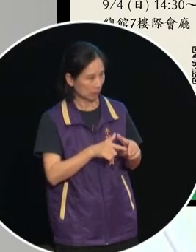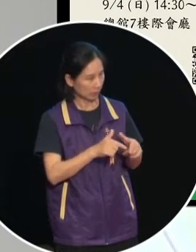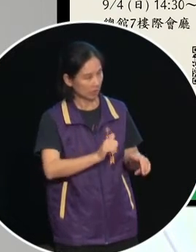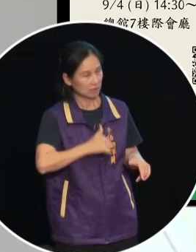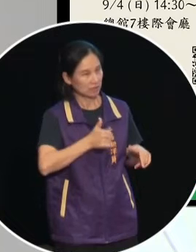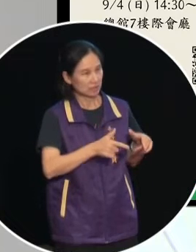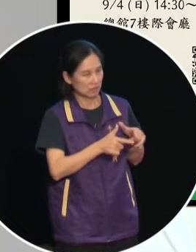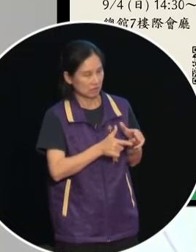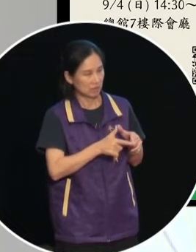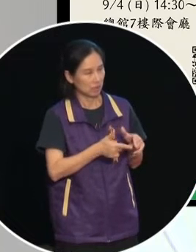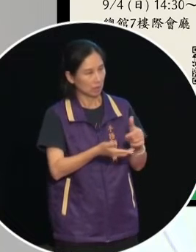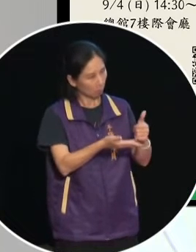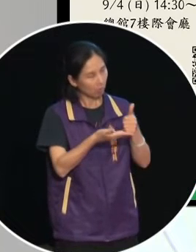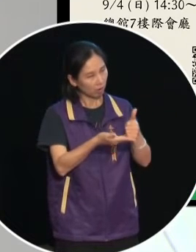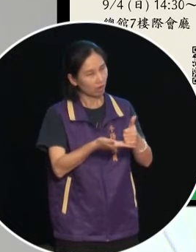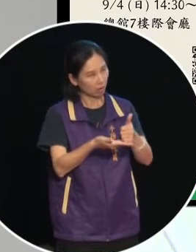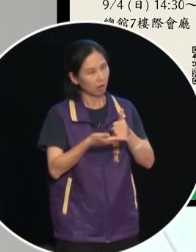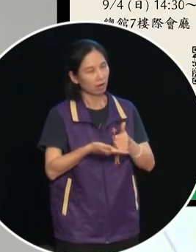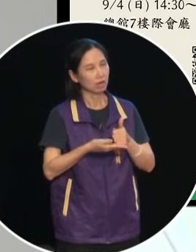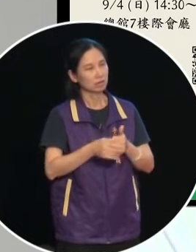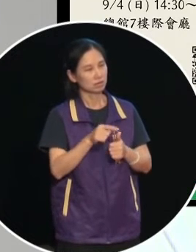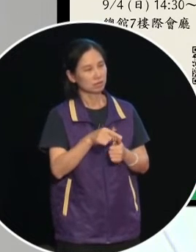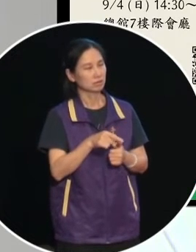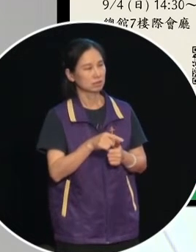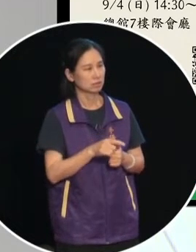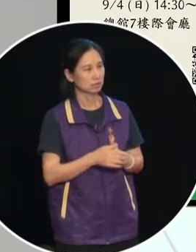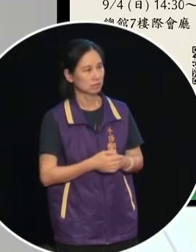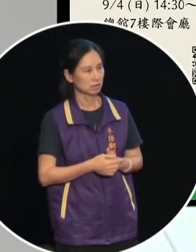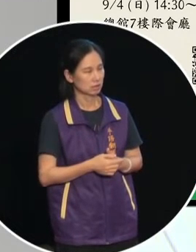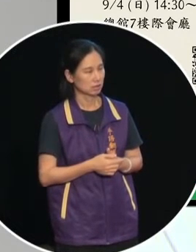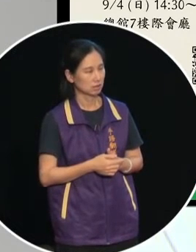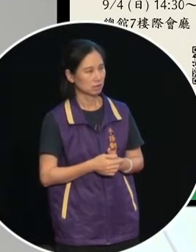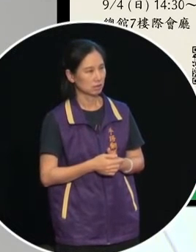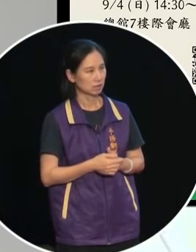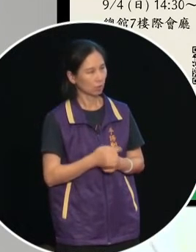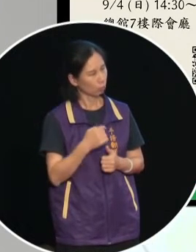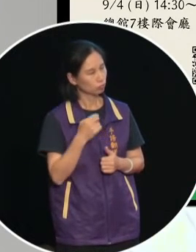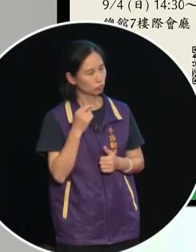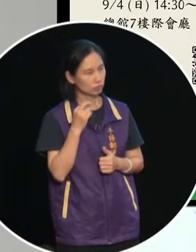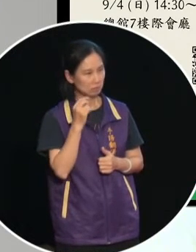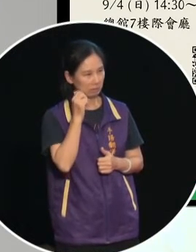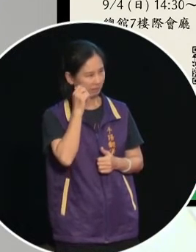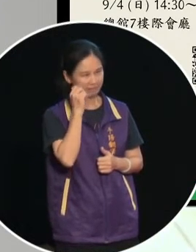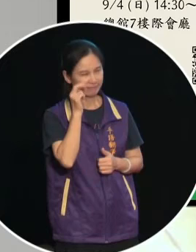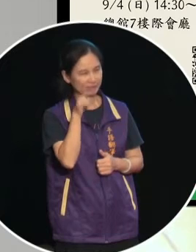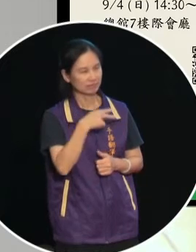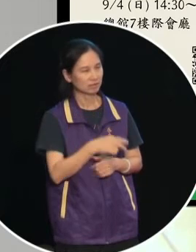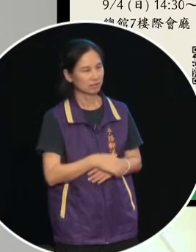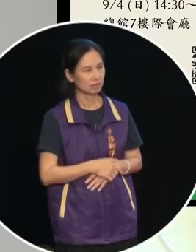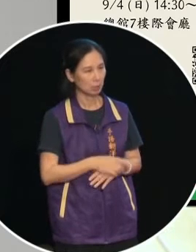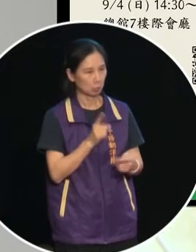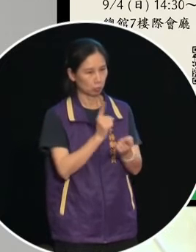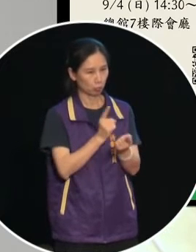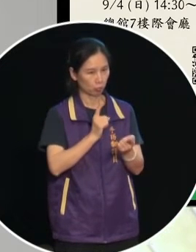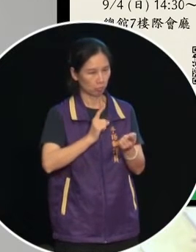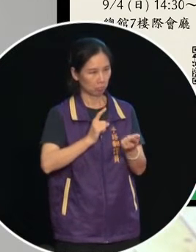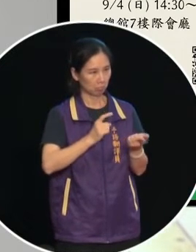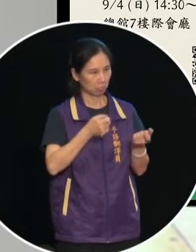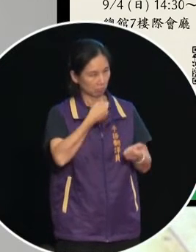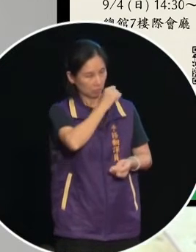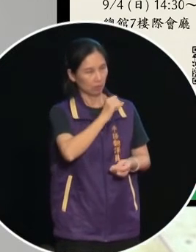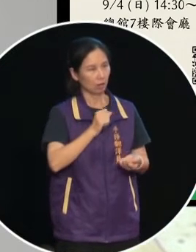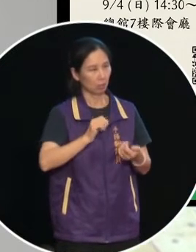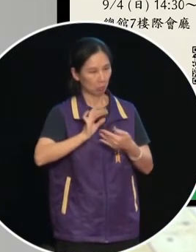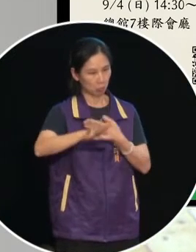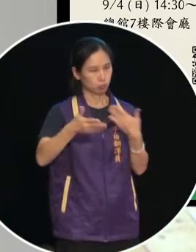朋友，那一定要好好的接待。这种台湾的人的一个精神是我觉得很难的，而且对台湾的外交结果来